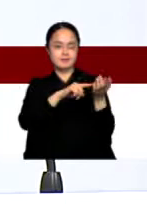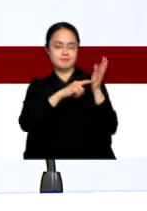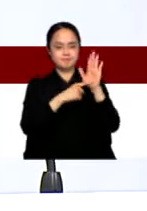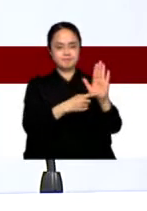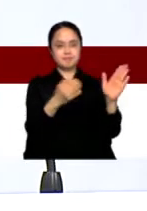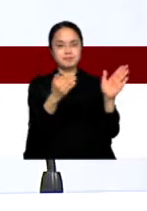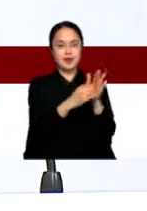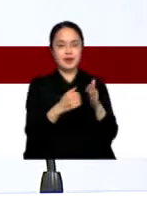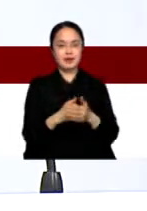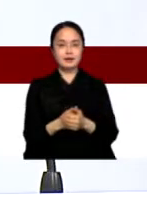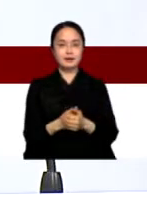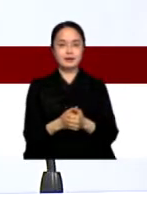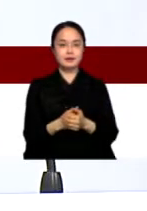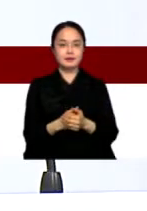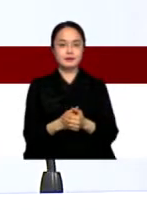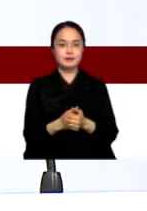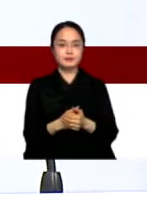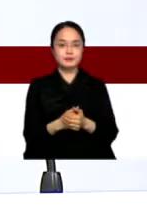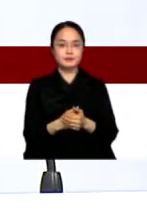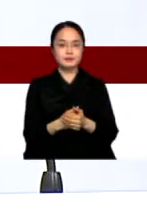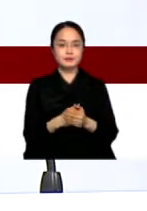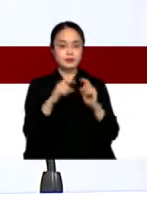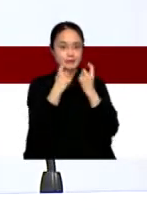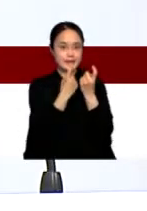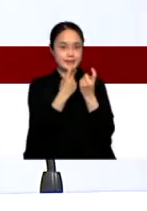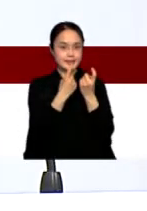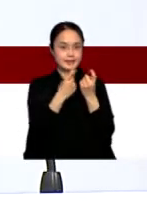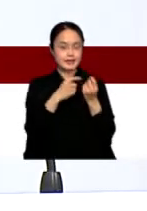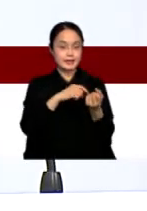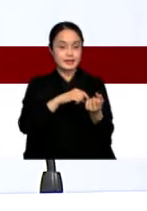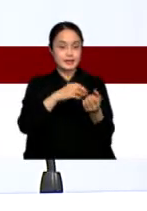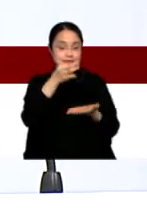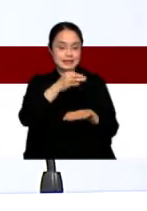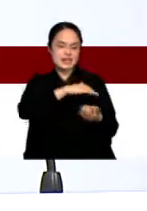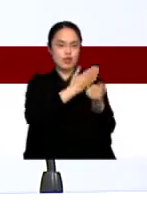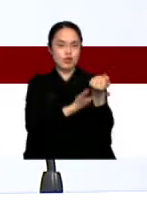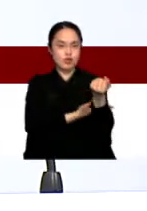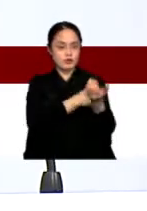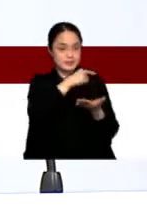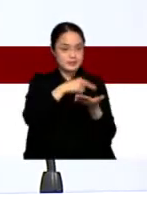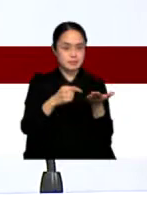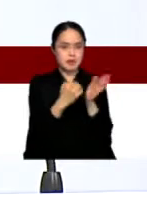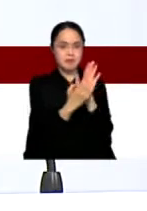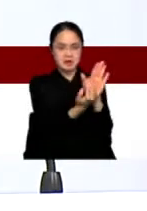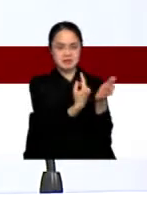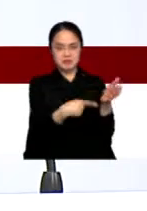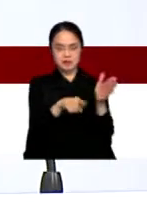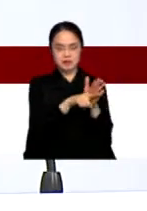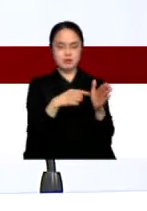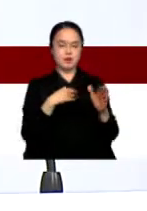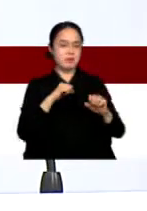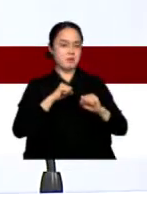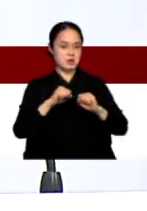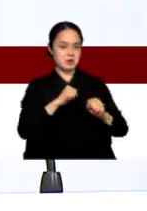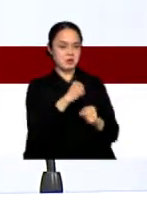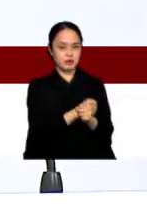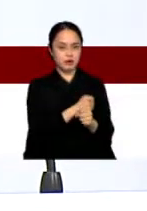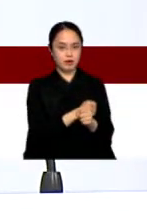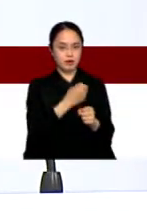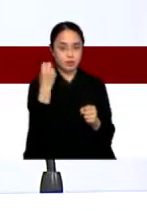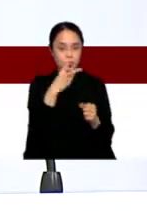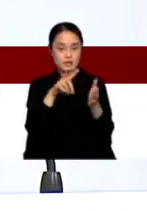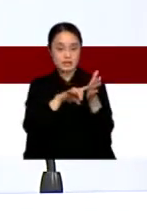규제와 재산권 침해에 대해서도 당당히 맞서겠습니다. 또한 과도한 세금 인상